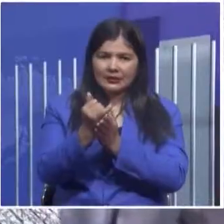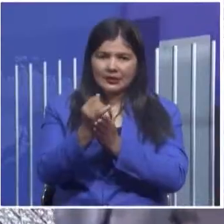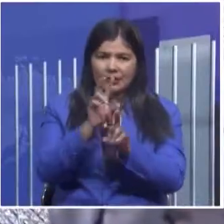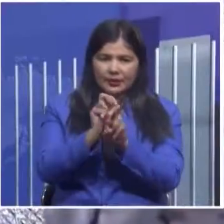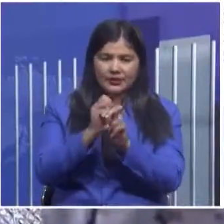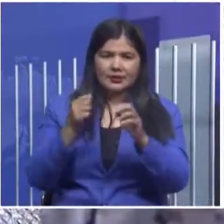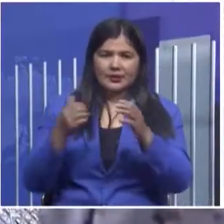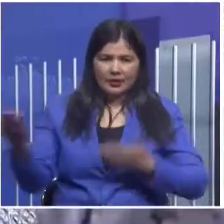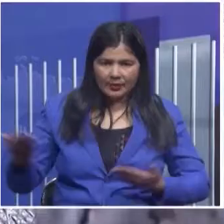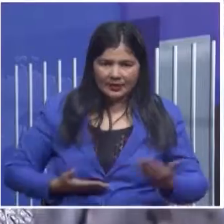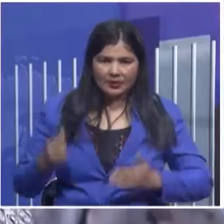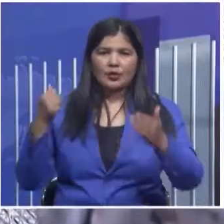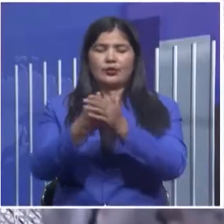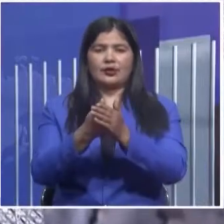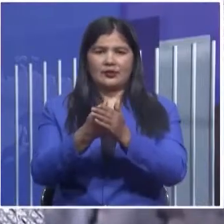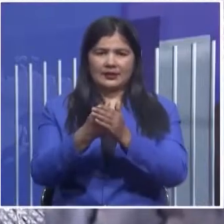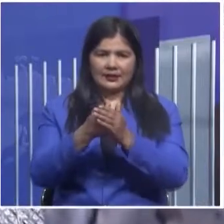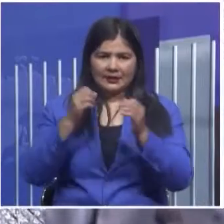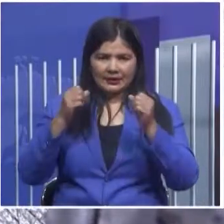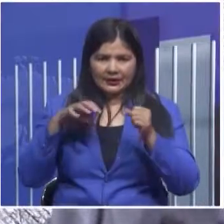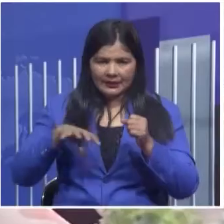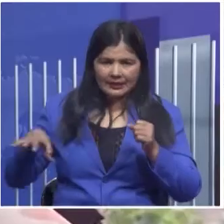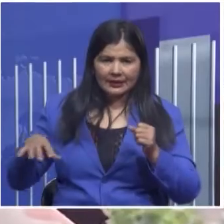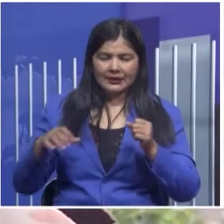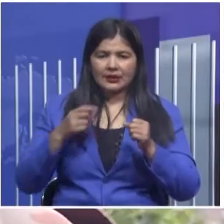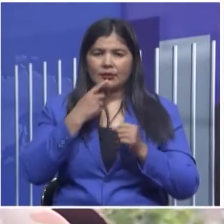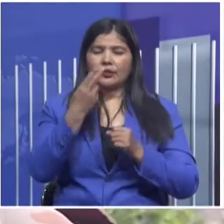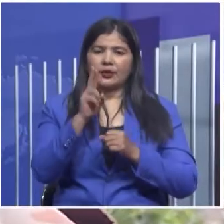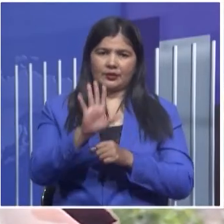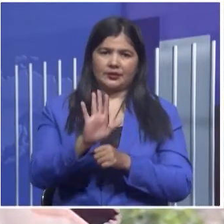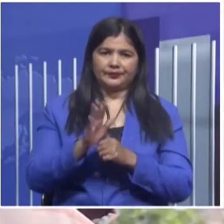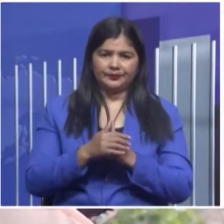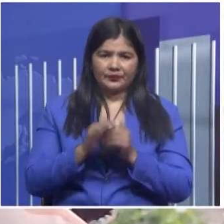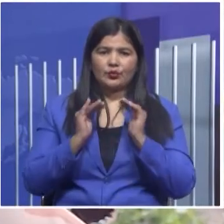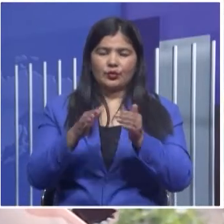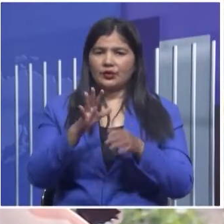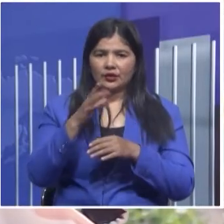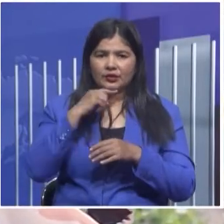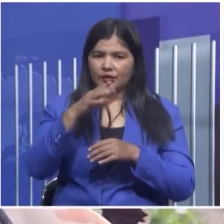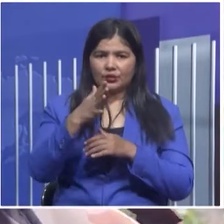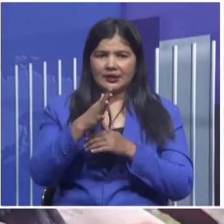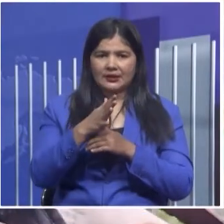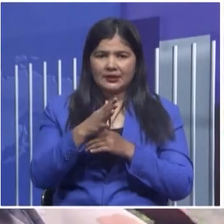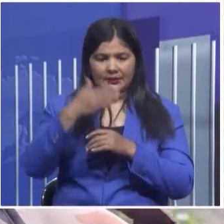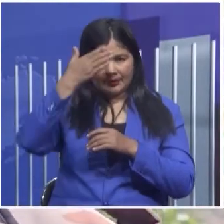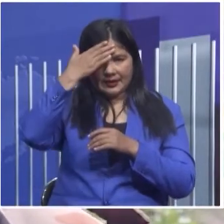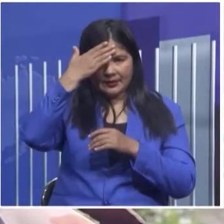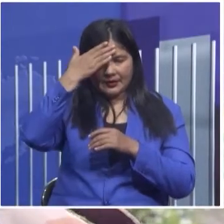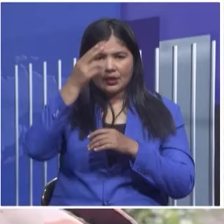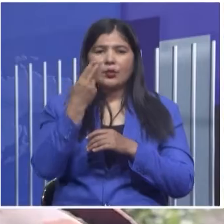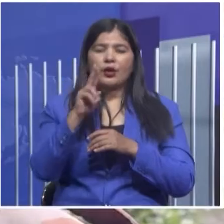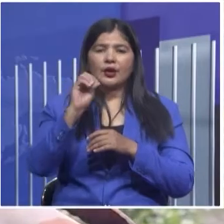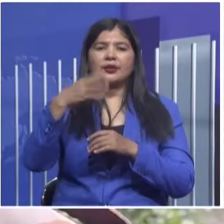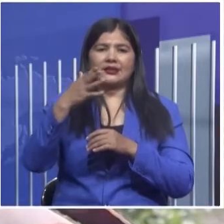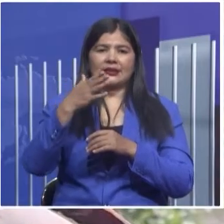बजारसम्म पुर्याउन सजिलो भएको स्थानीय बालाराम घरतीले बताउनुभयो। पुल नहुँदा चाहिँ के हुन्थ्यो भने यो बिरामी भएपछि